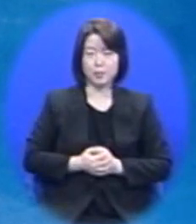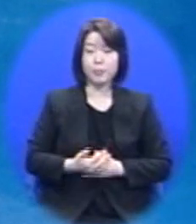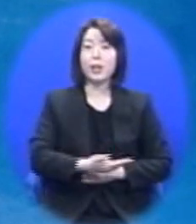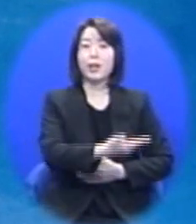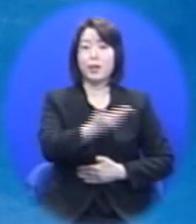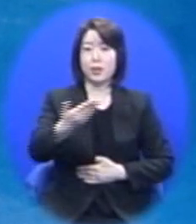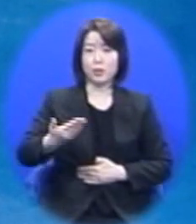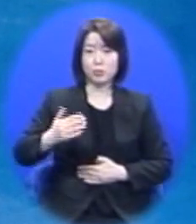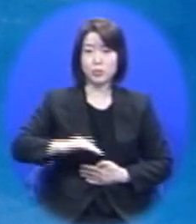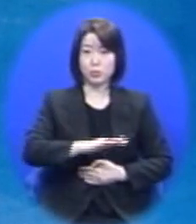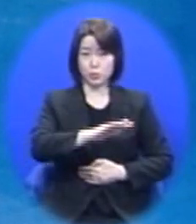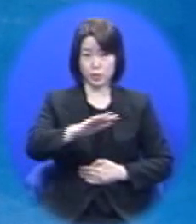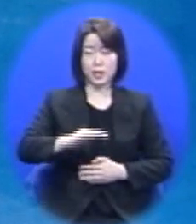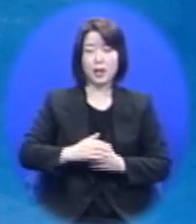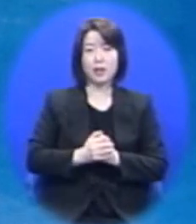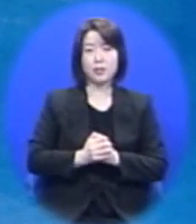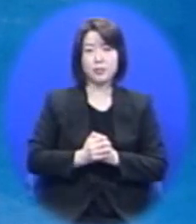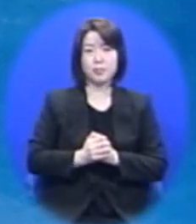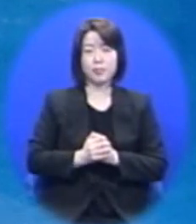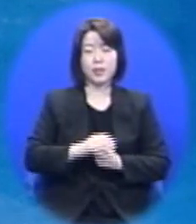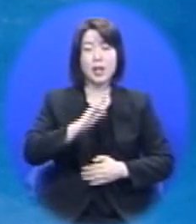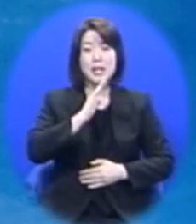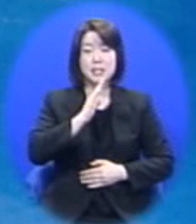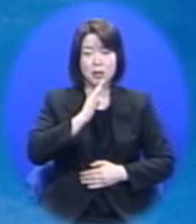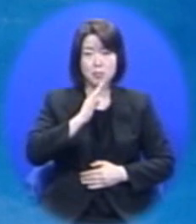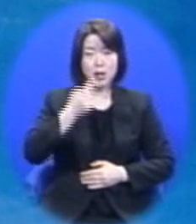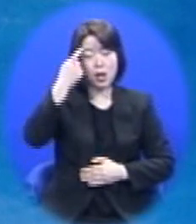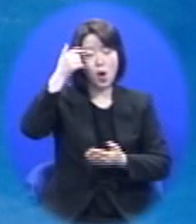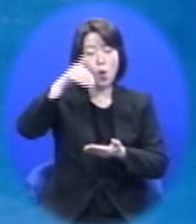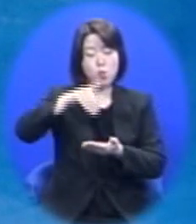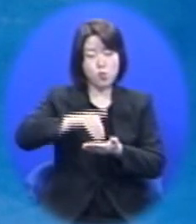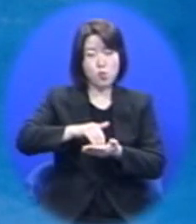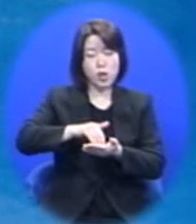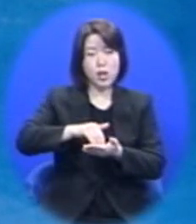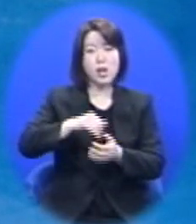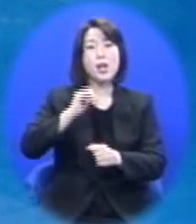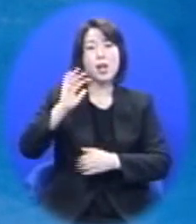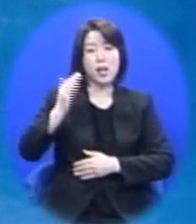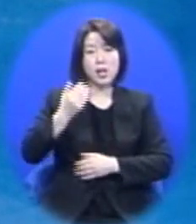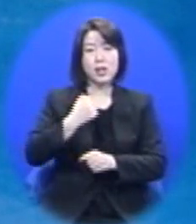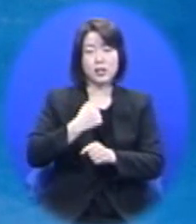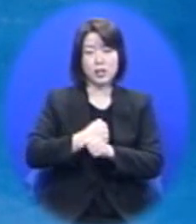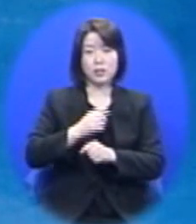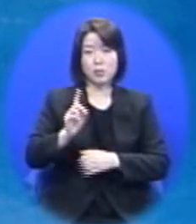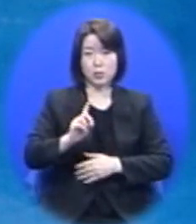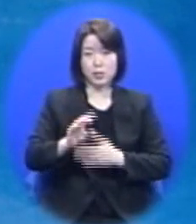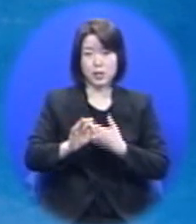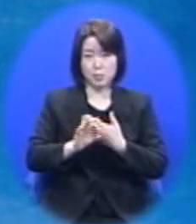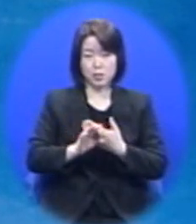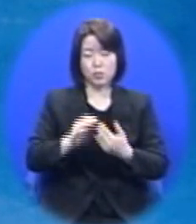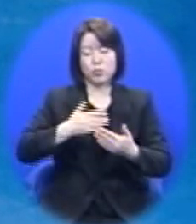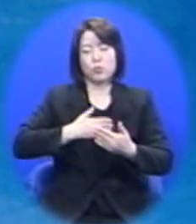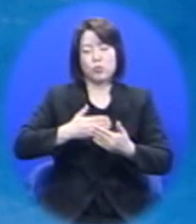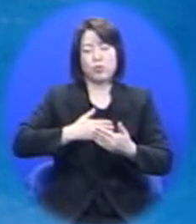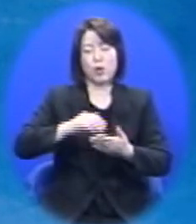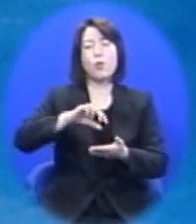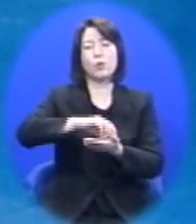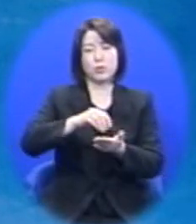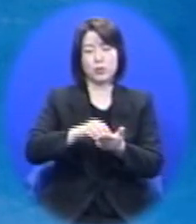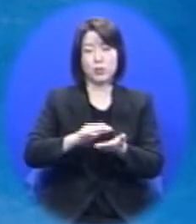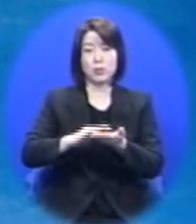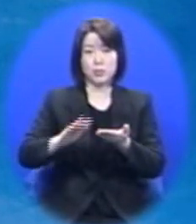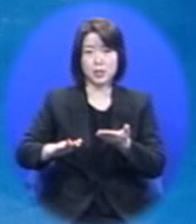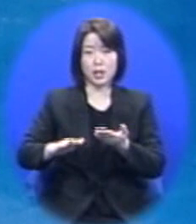여러분, 우리가 정말 후회해야 될 것, 두려울 정도예요.